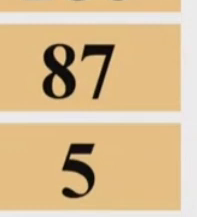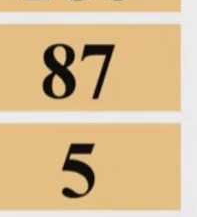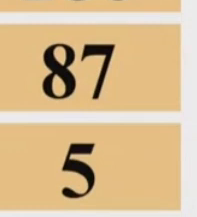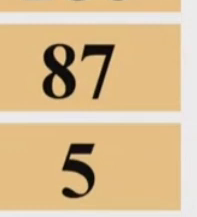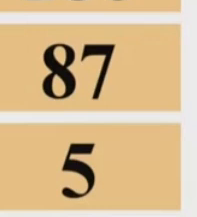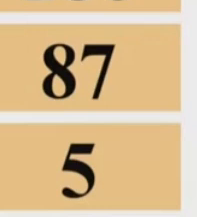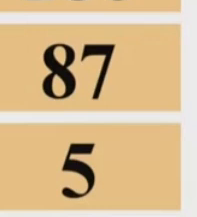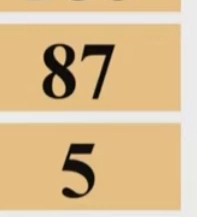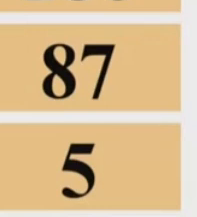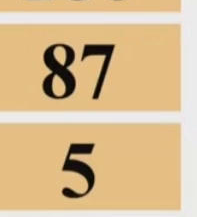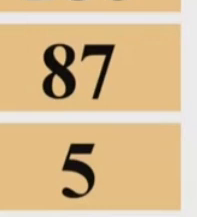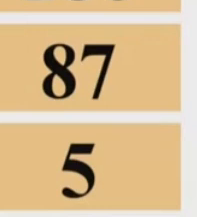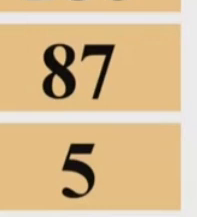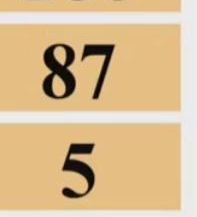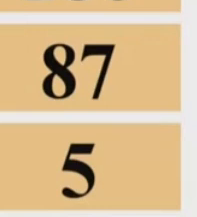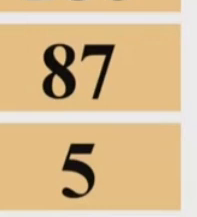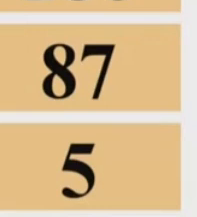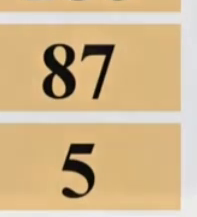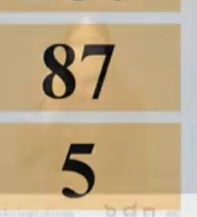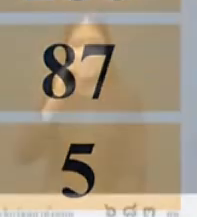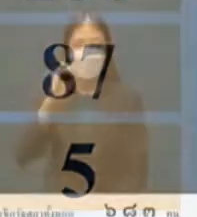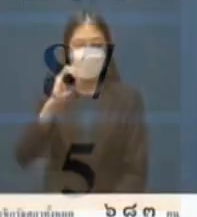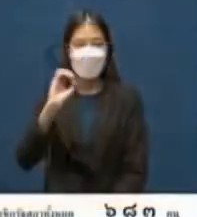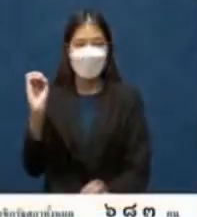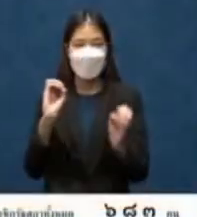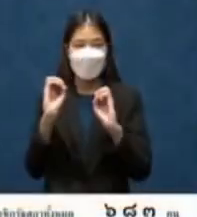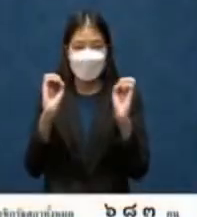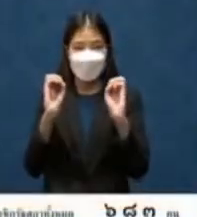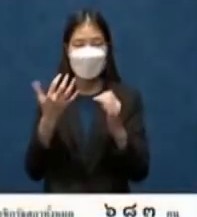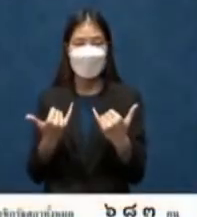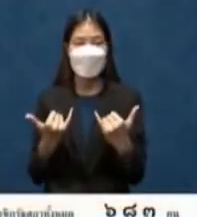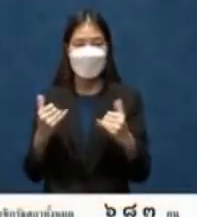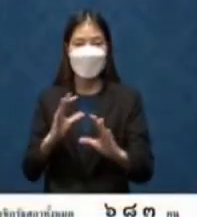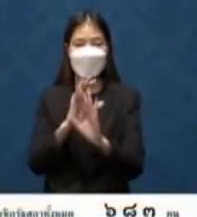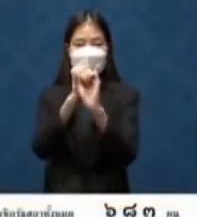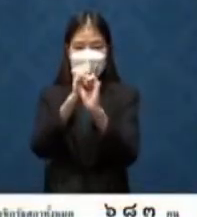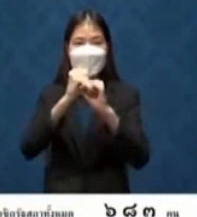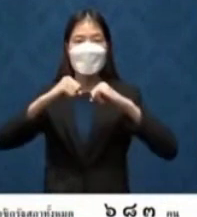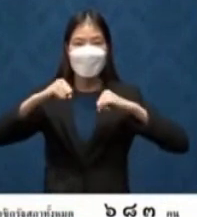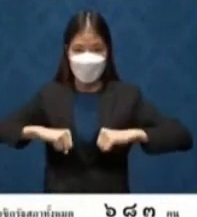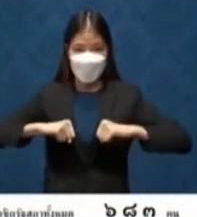ไม่เห็นด้วย87บวก1 88งดออกเสียง5ไม่ลงคะแนนเสียง